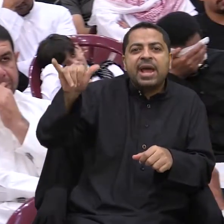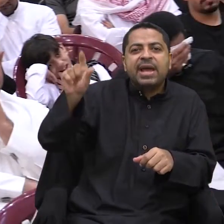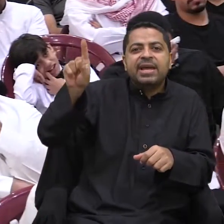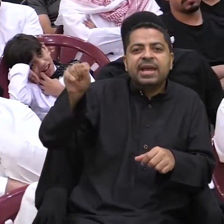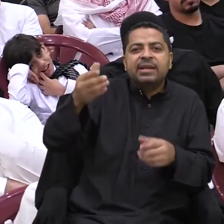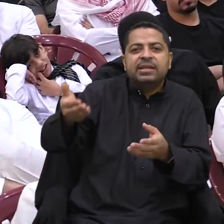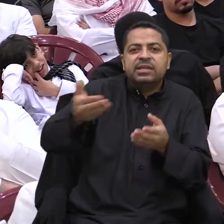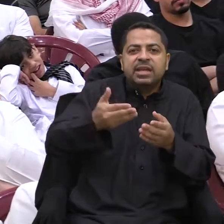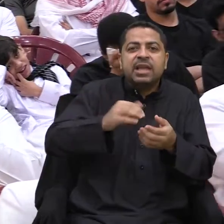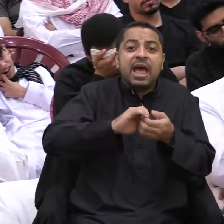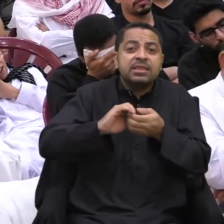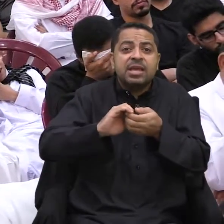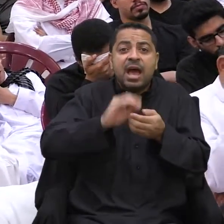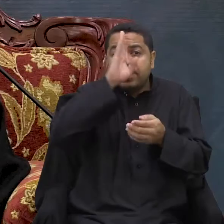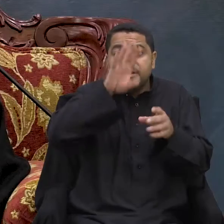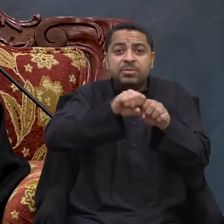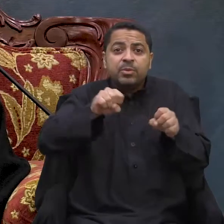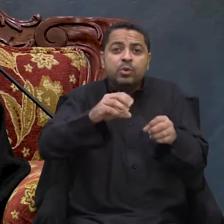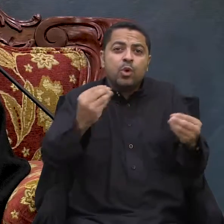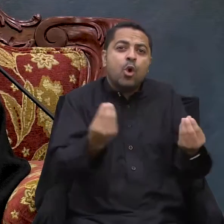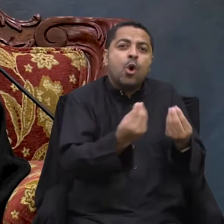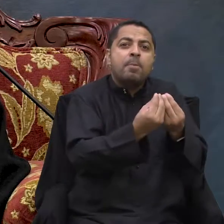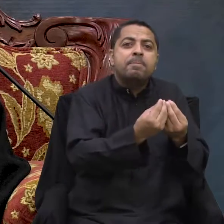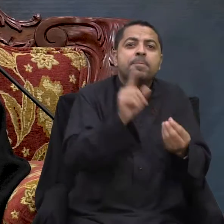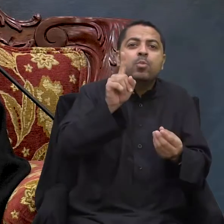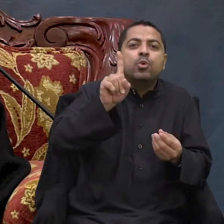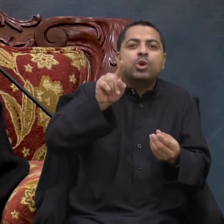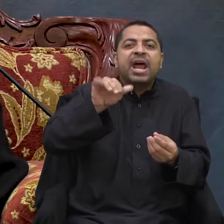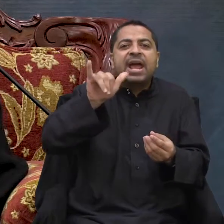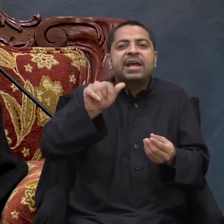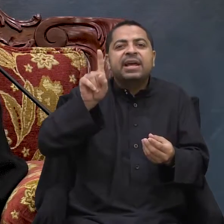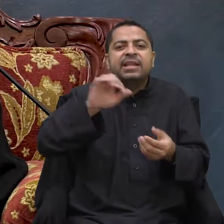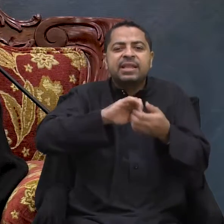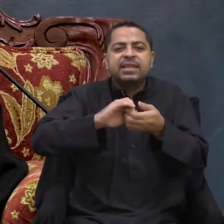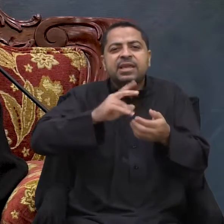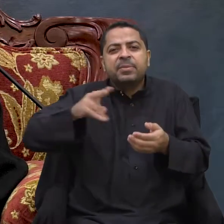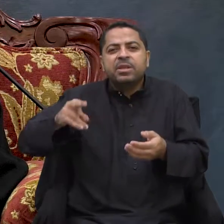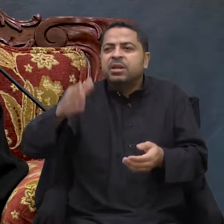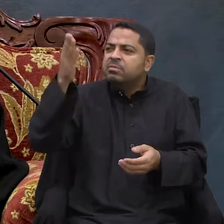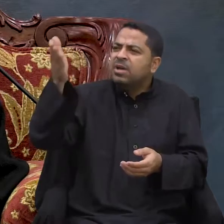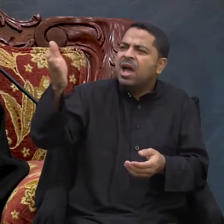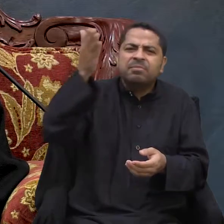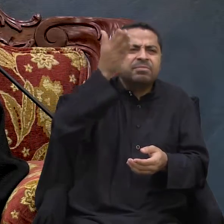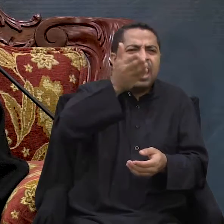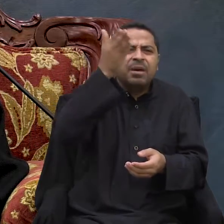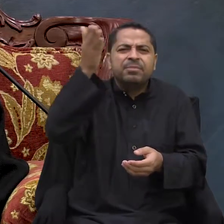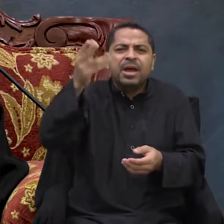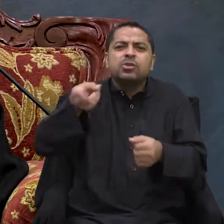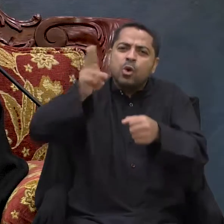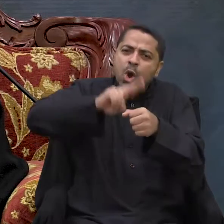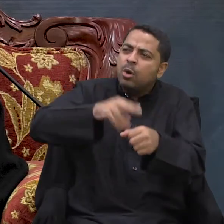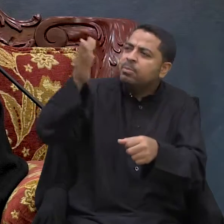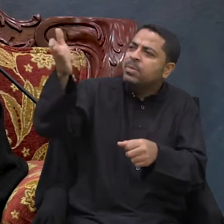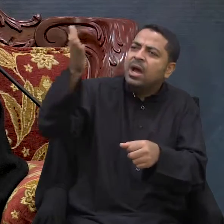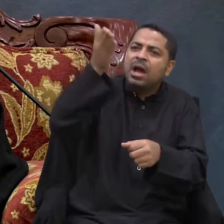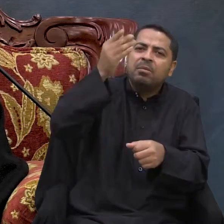وجاء برير بن خضير وجاء غيرهم وخطبوا خطبا في ذلك